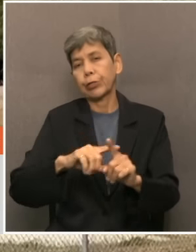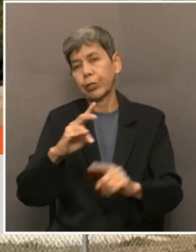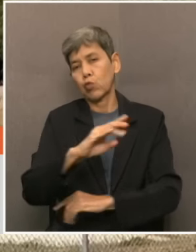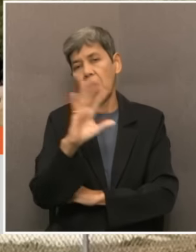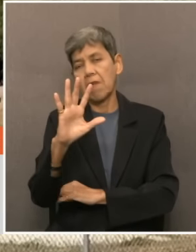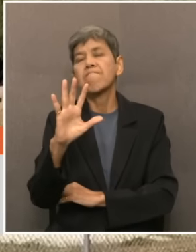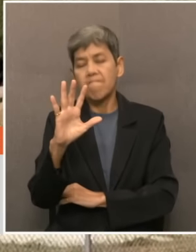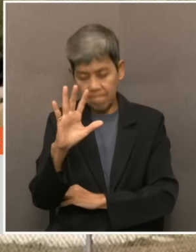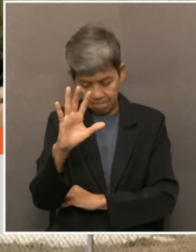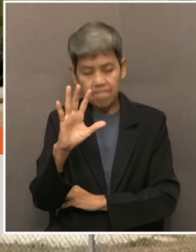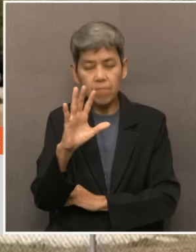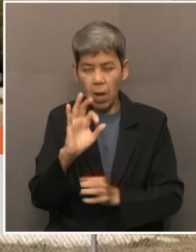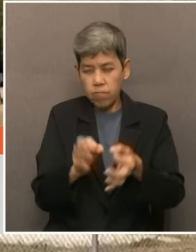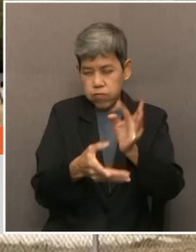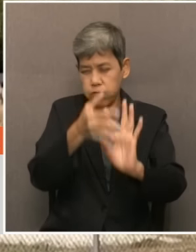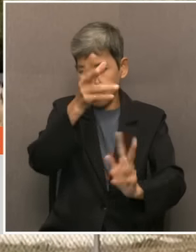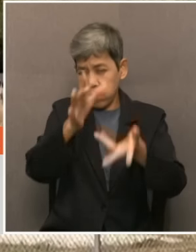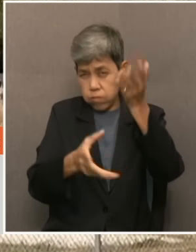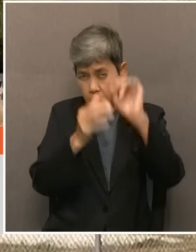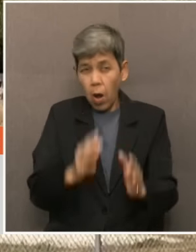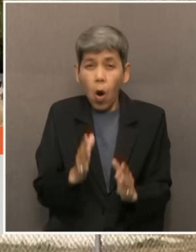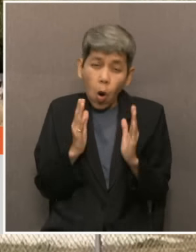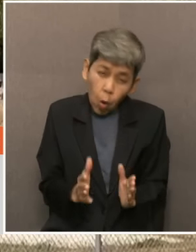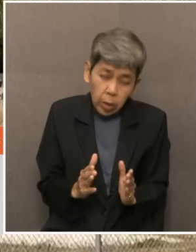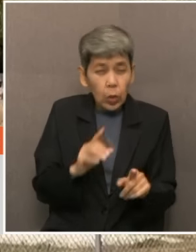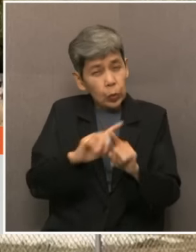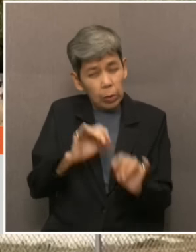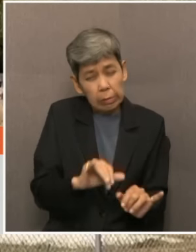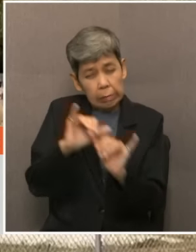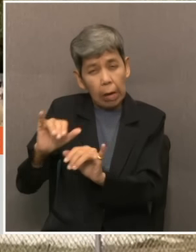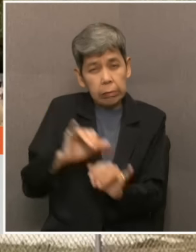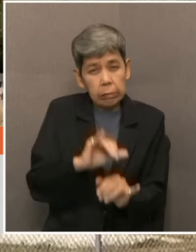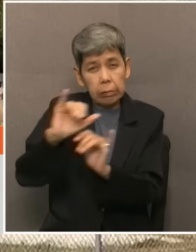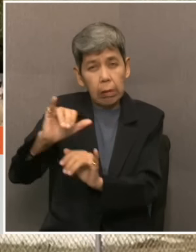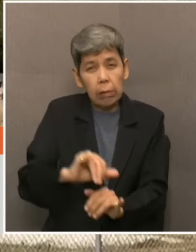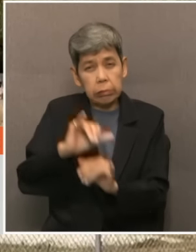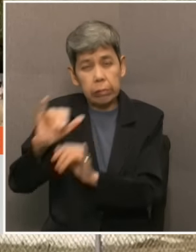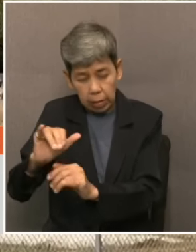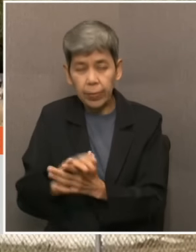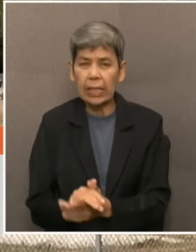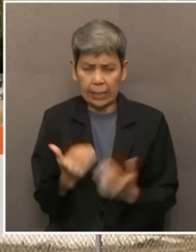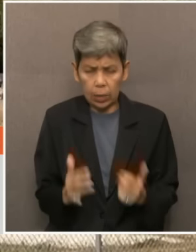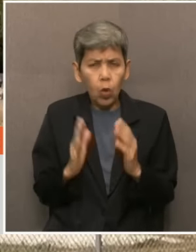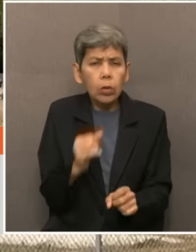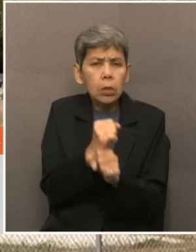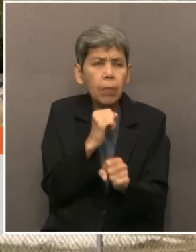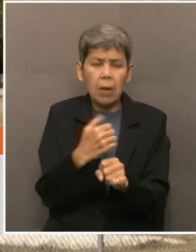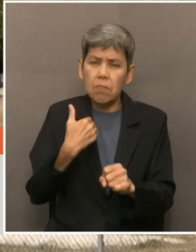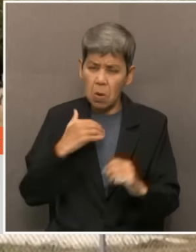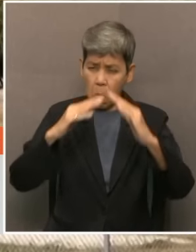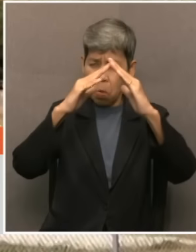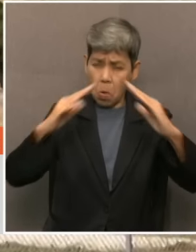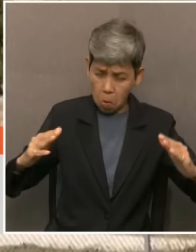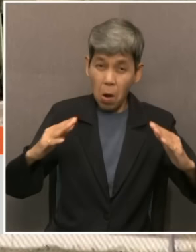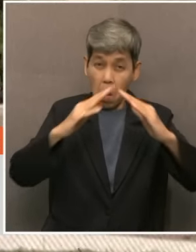ดวคมที่ผ่านมานี้เองครับทรงผลให้ต้องปบพยศประชาชนมึงส่นในเขตสัตาบาบาร่าจนที่ระบวะคลือหาด Never